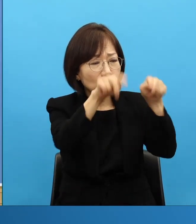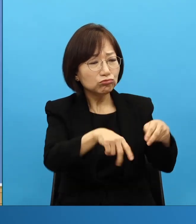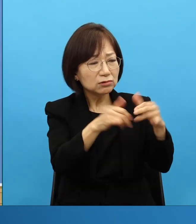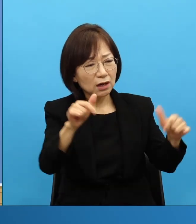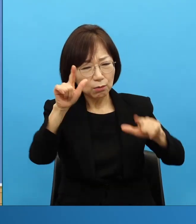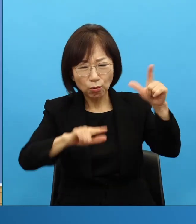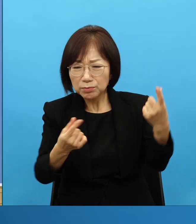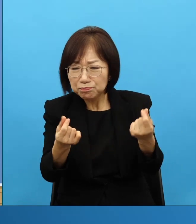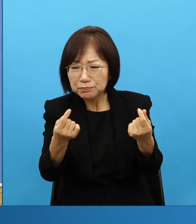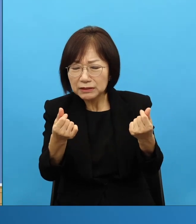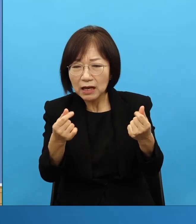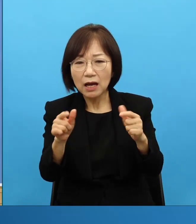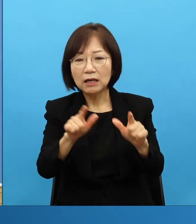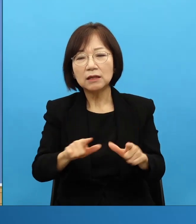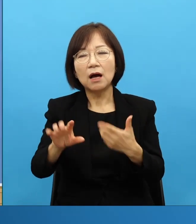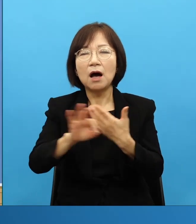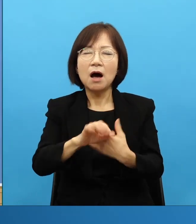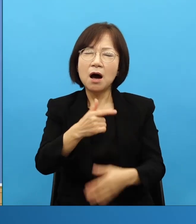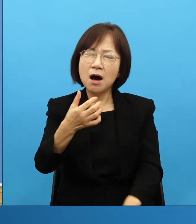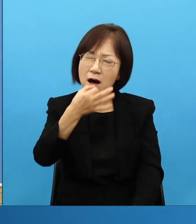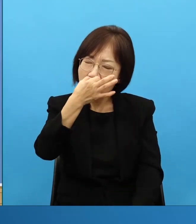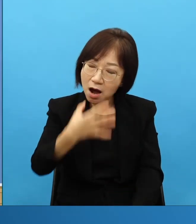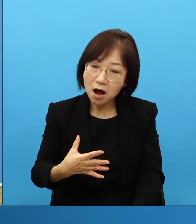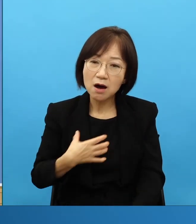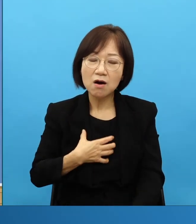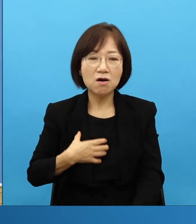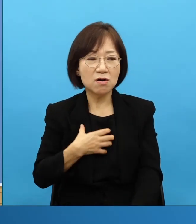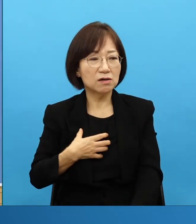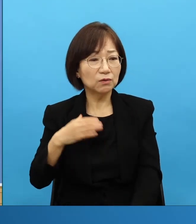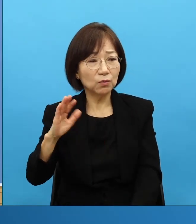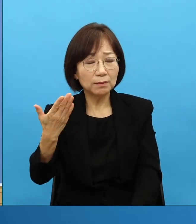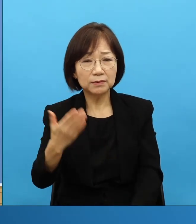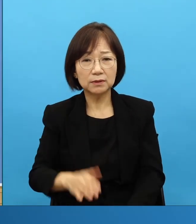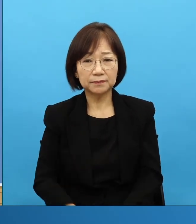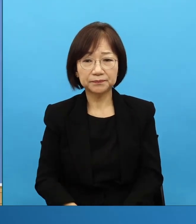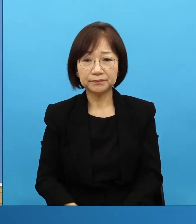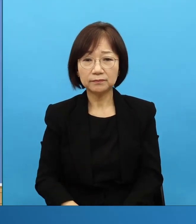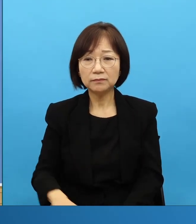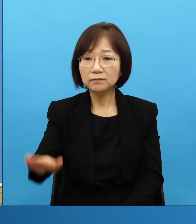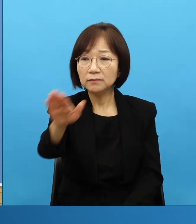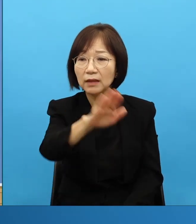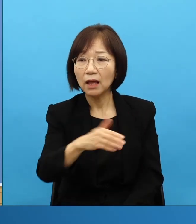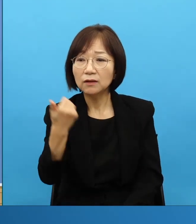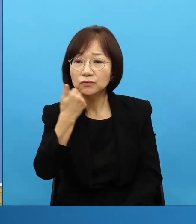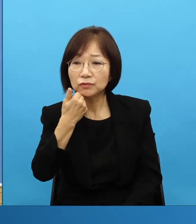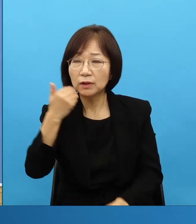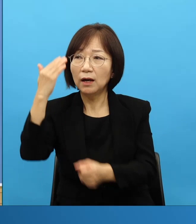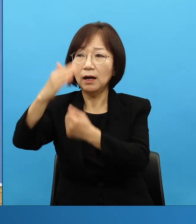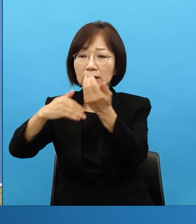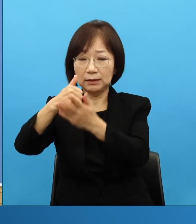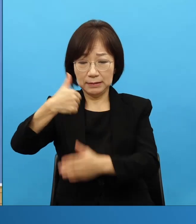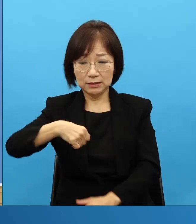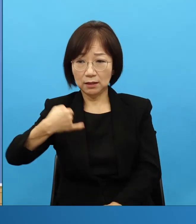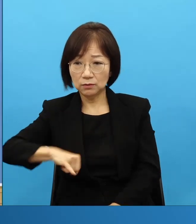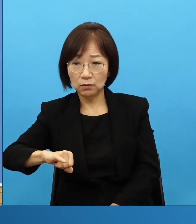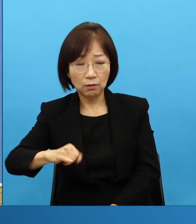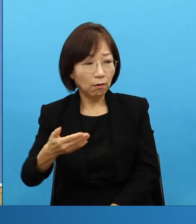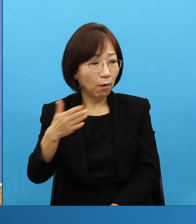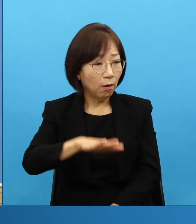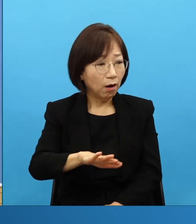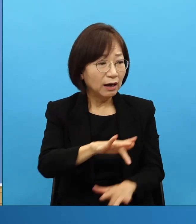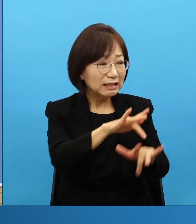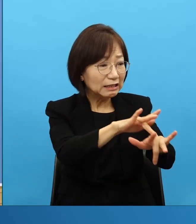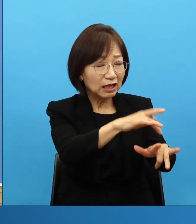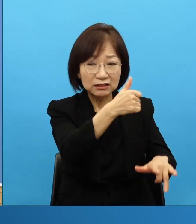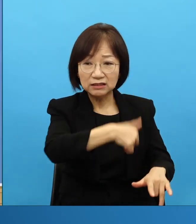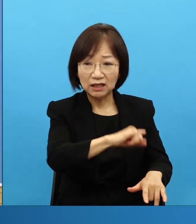this double-sided 여러분 life. 하나님의 자녀인데 마귀 자녀들하고 같이 어울려서 같이 살라고 하니까 이중 삼중 고생이야 이거는. Children of God having to live